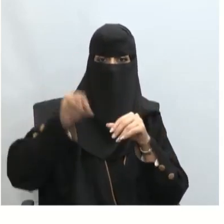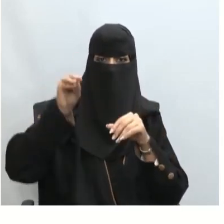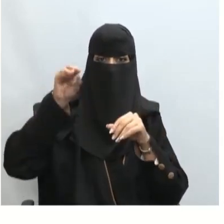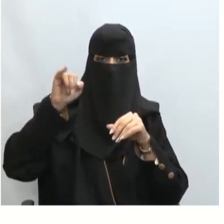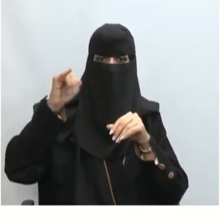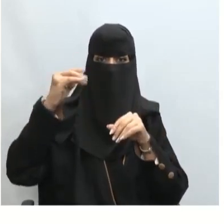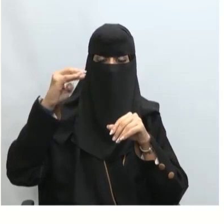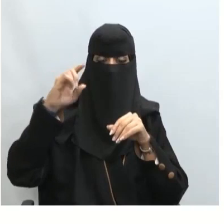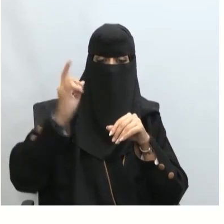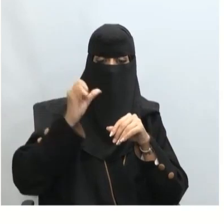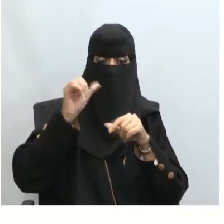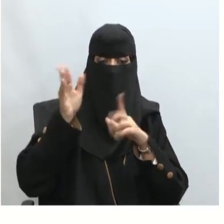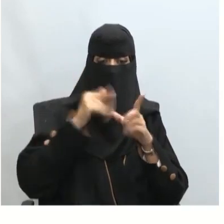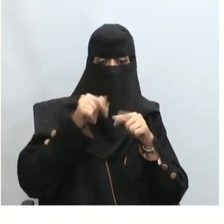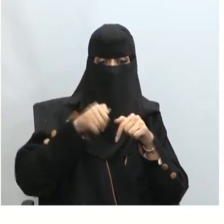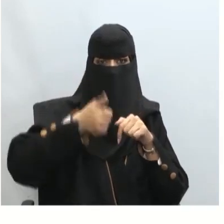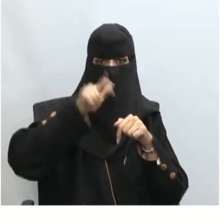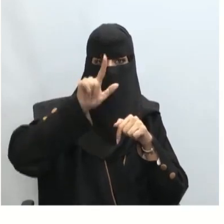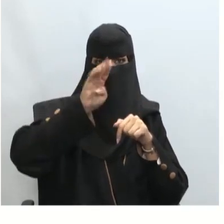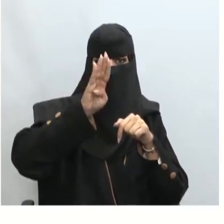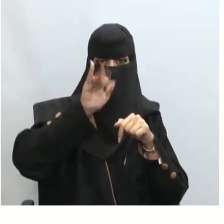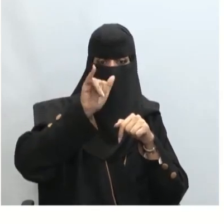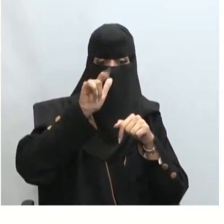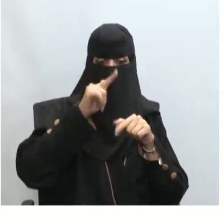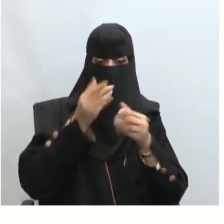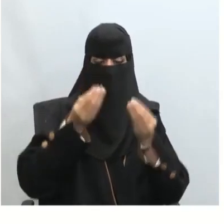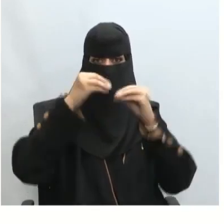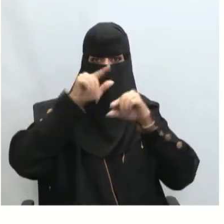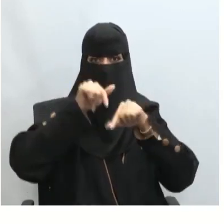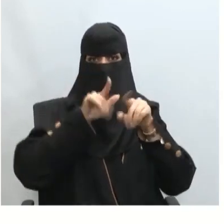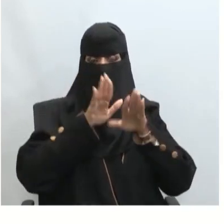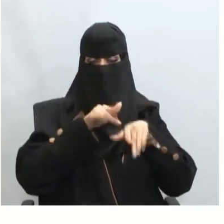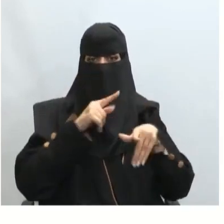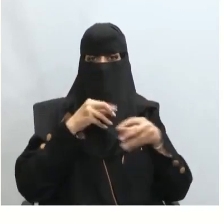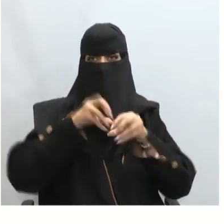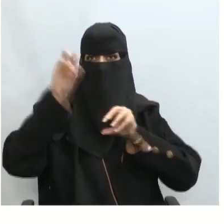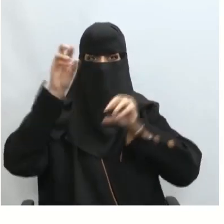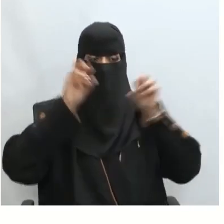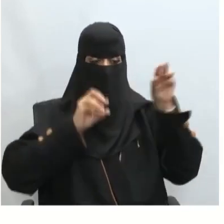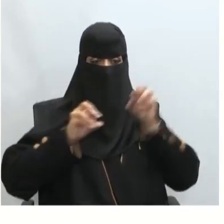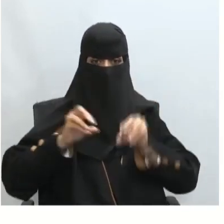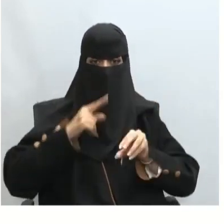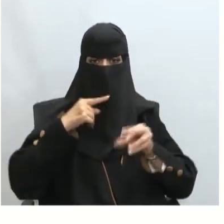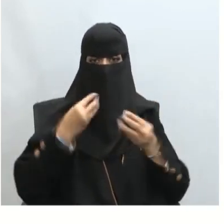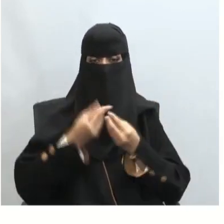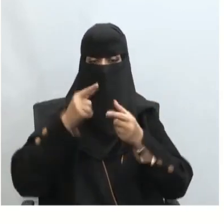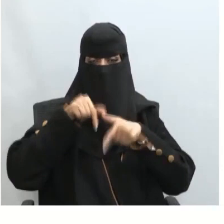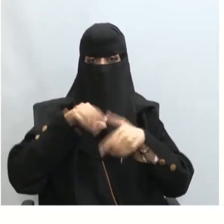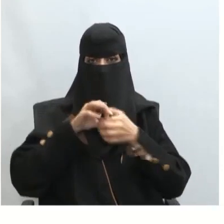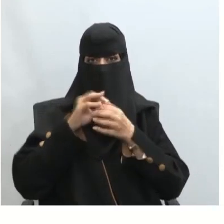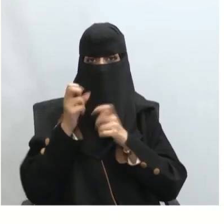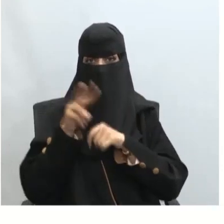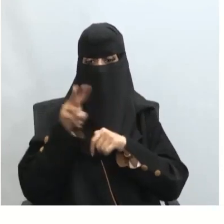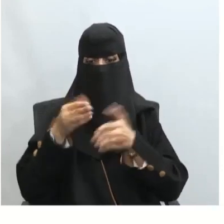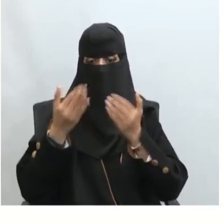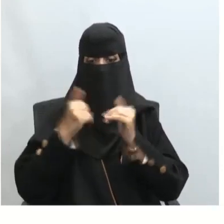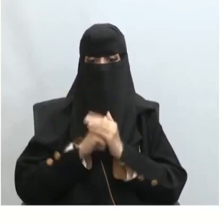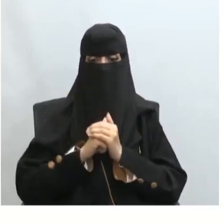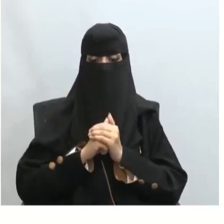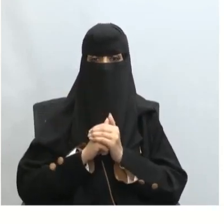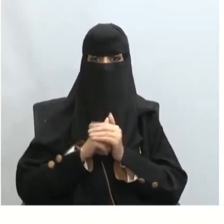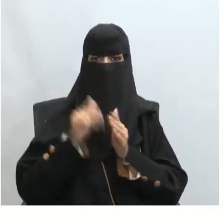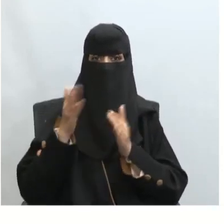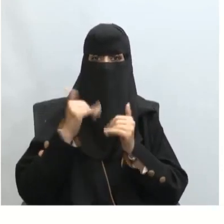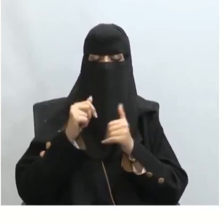الى الكين سيعطيني هاليد الالكيل وتوزعها لدى الهيدروجين على الرابطه الثنائيه